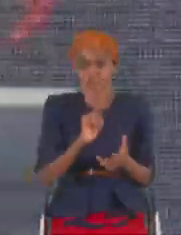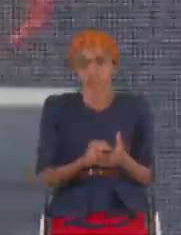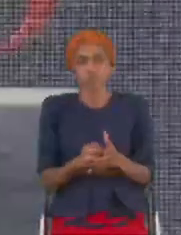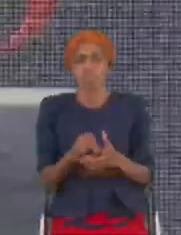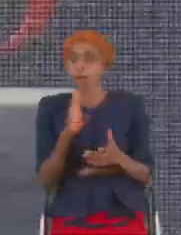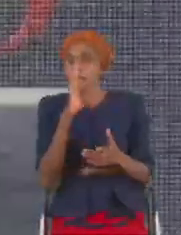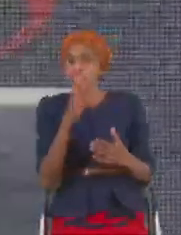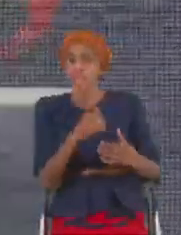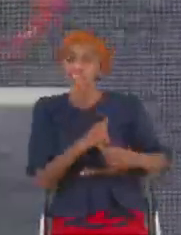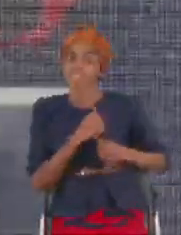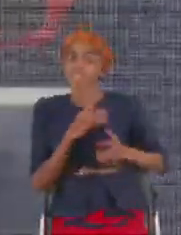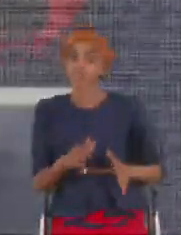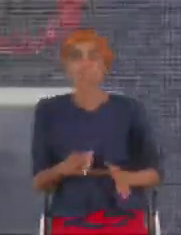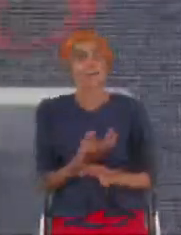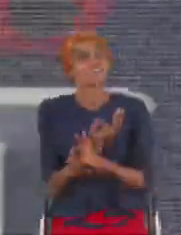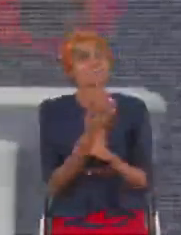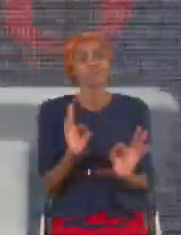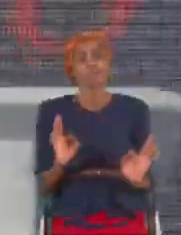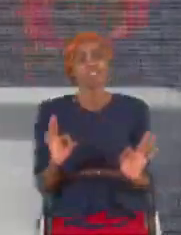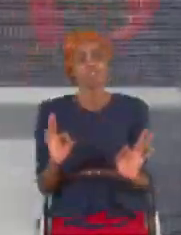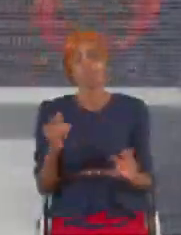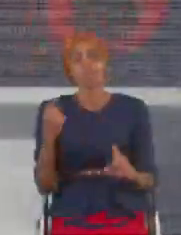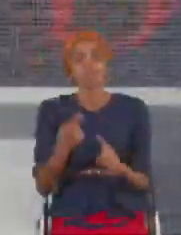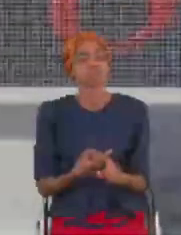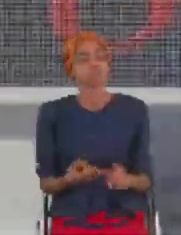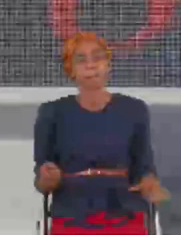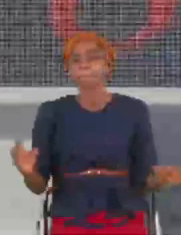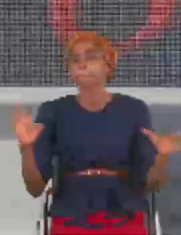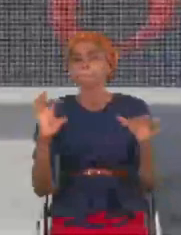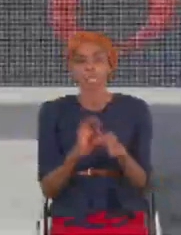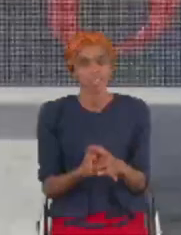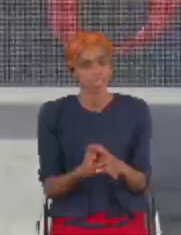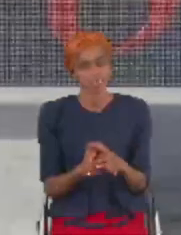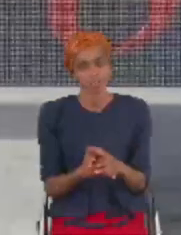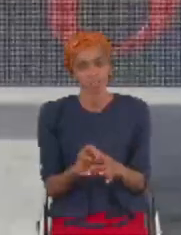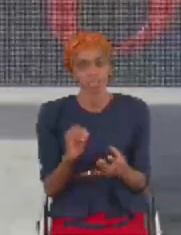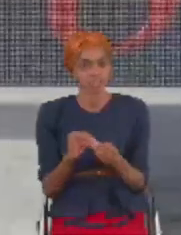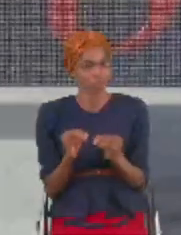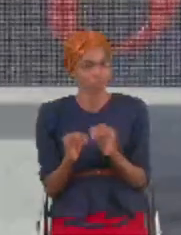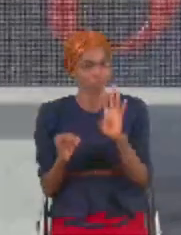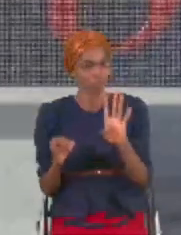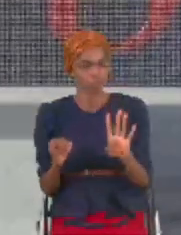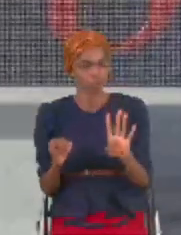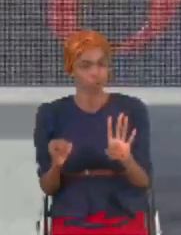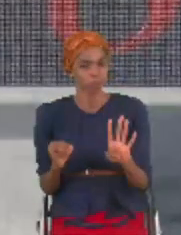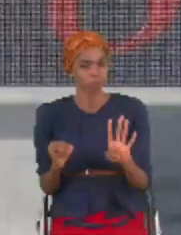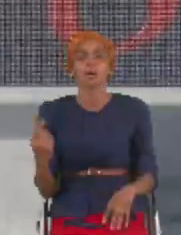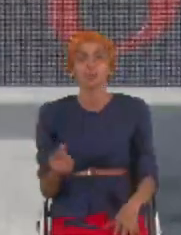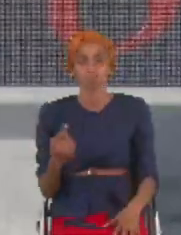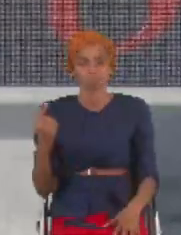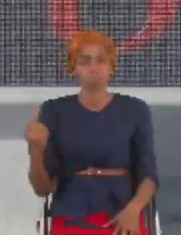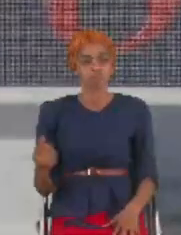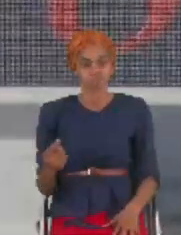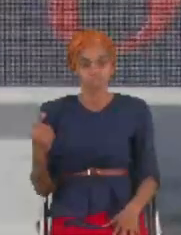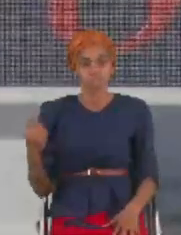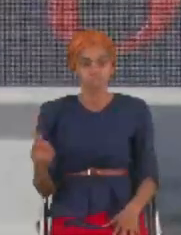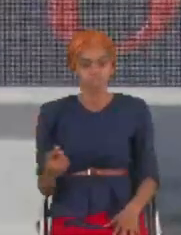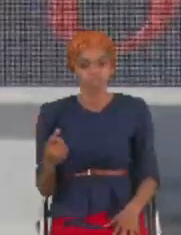ministère la liberté des embarras de lavie 4e 4e en